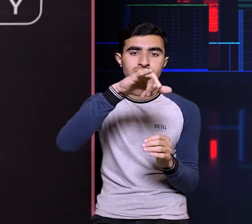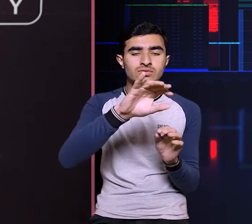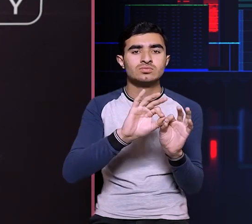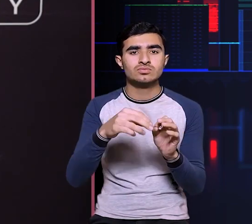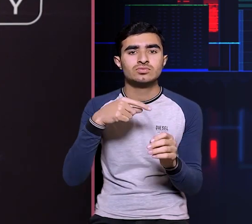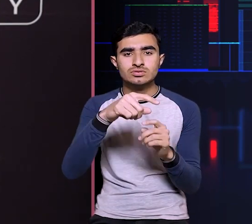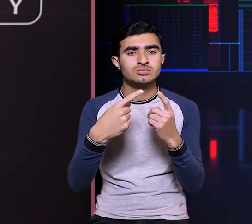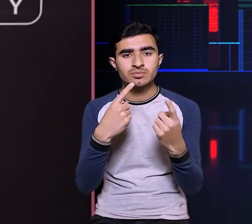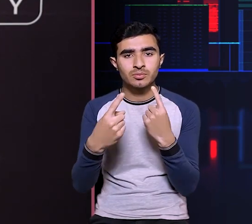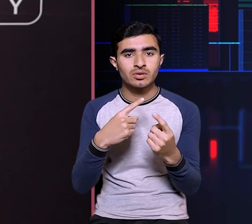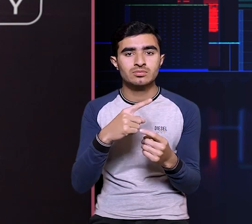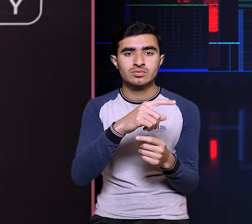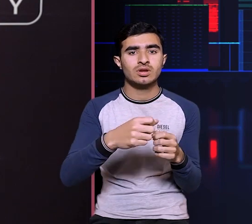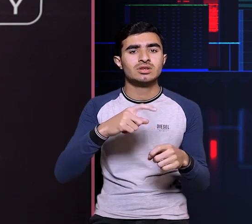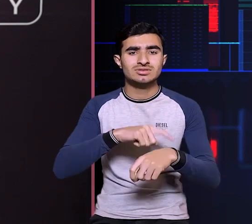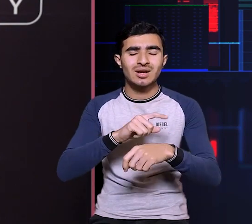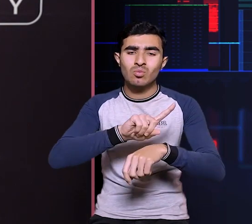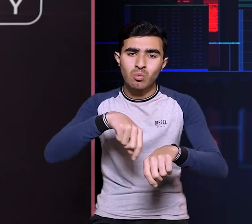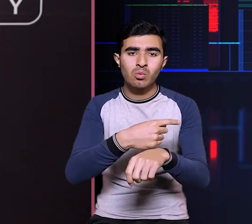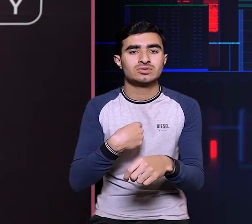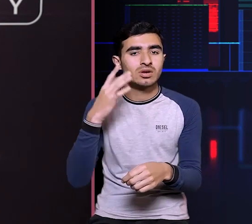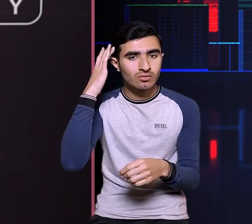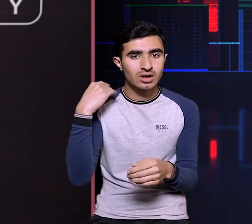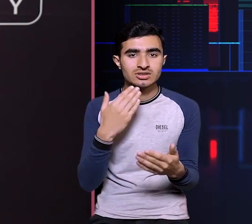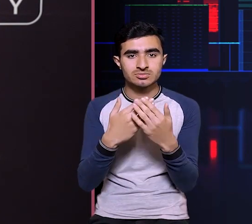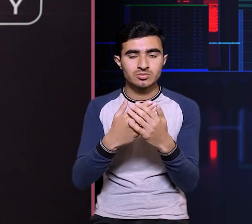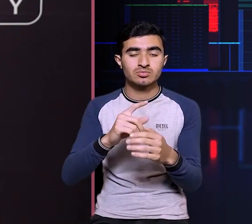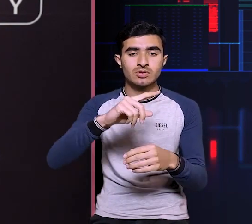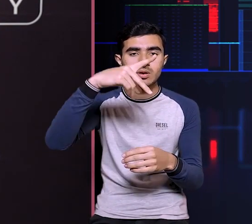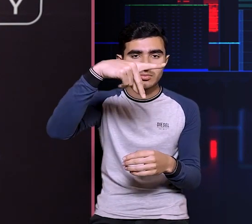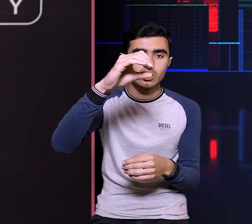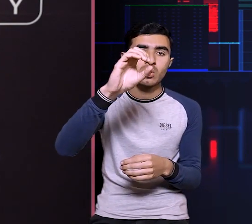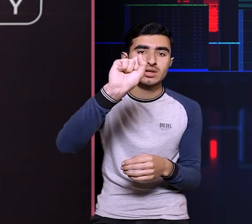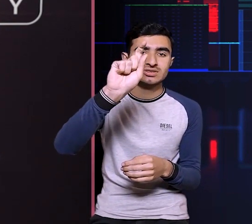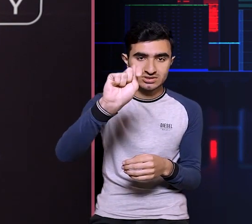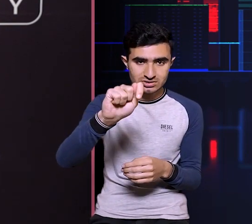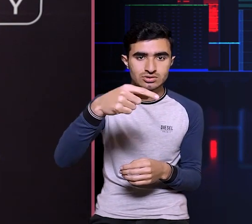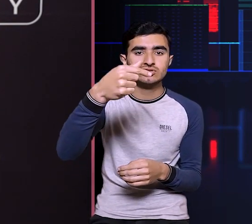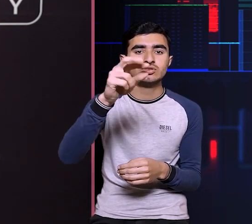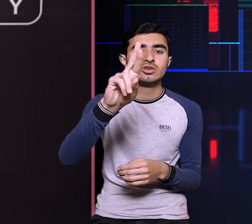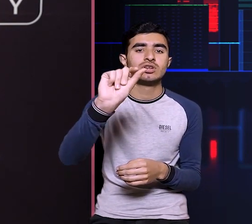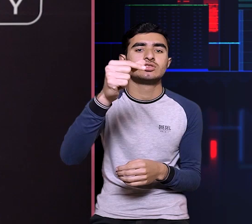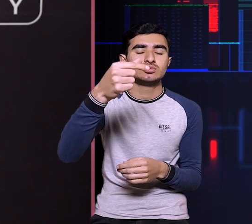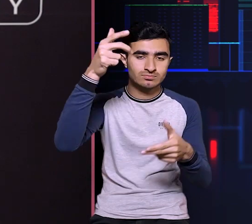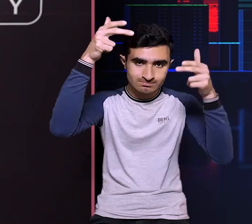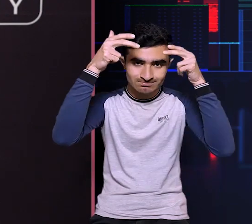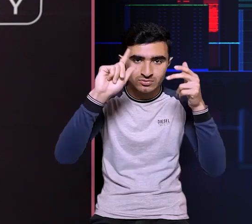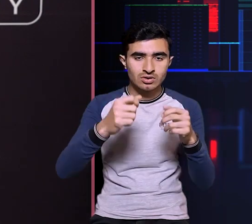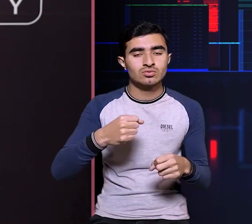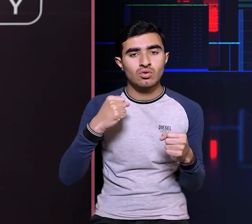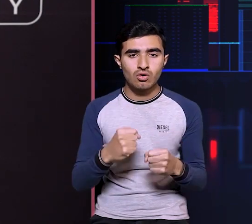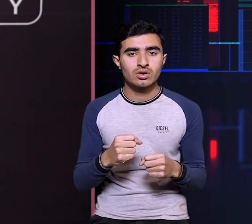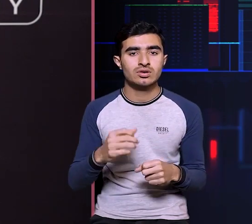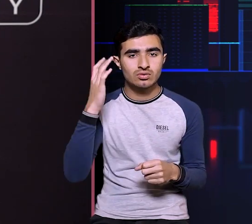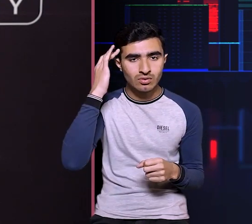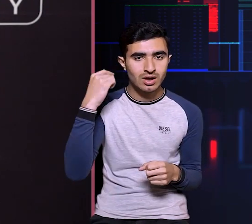post graduation, जिसके लिए मुझे बहुत दिल था, बहुत ख्वाहिश थी, पर वो फिर मैंने उसको फोरगो कर दिया बिकॉज जिम्मेदारियाँ